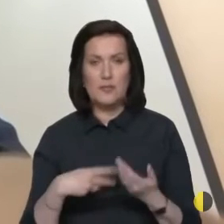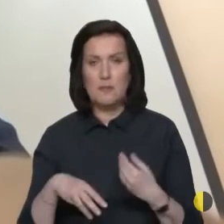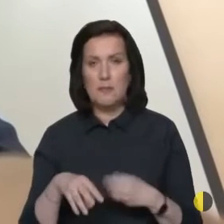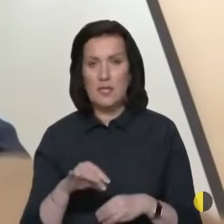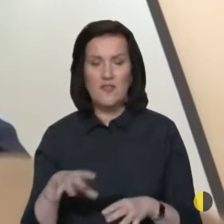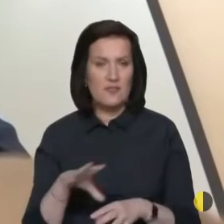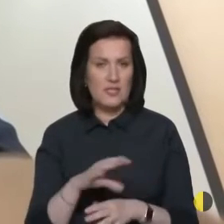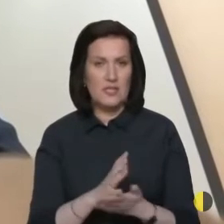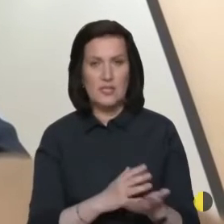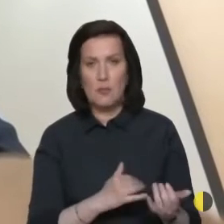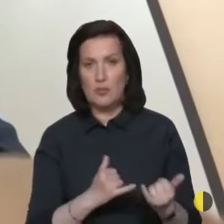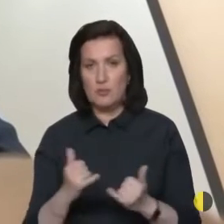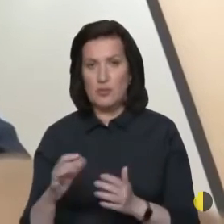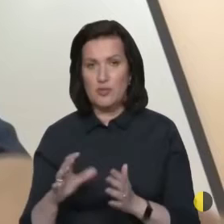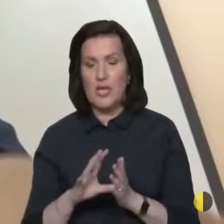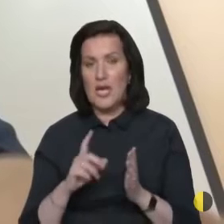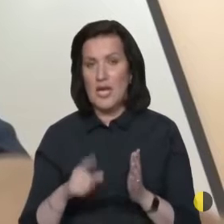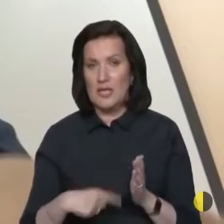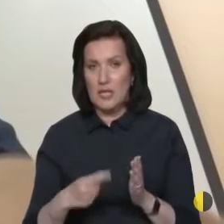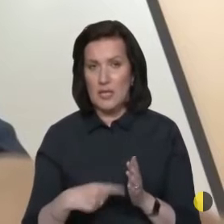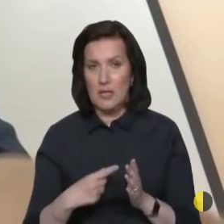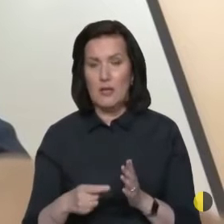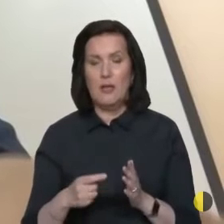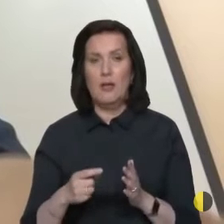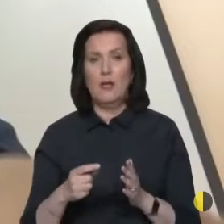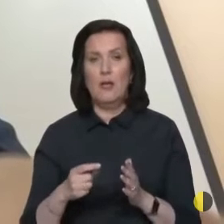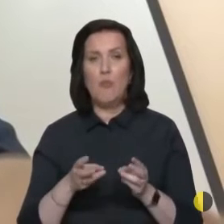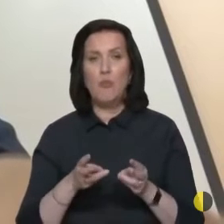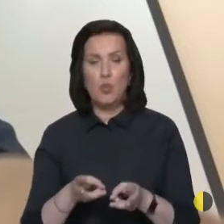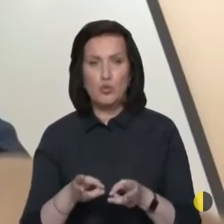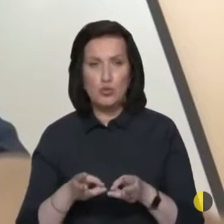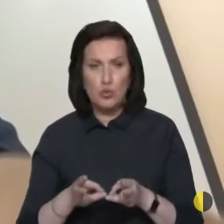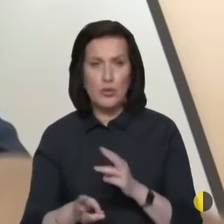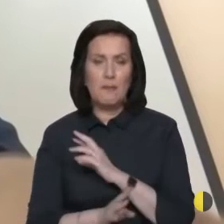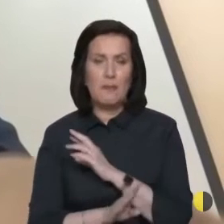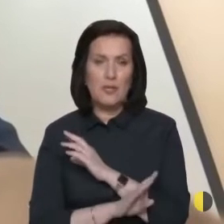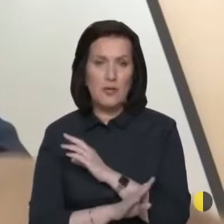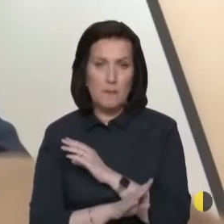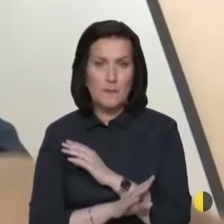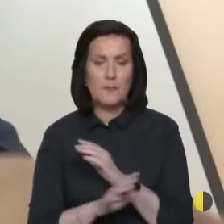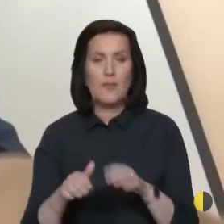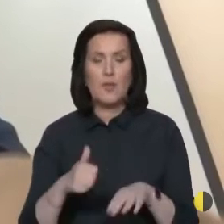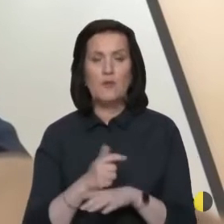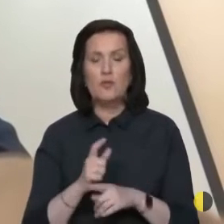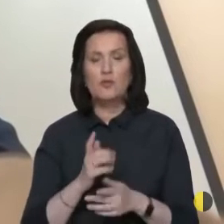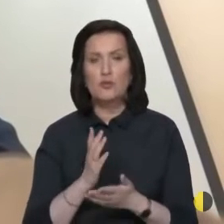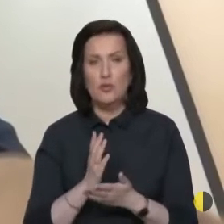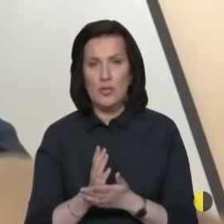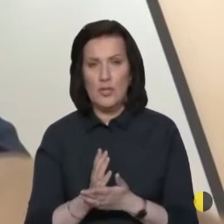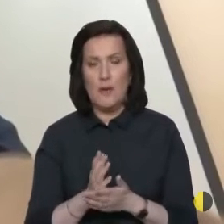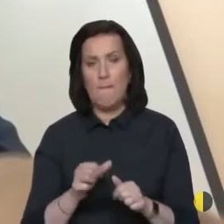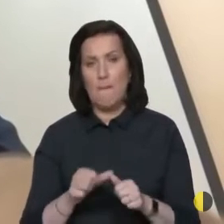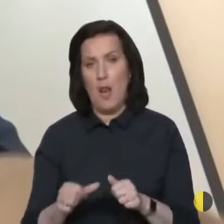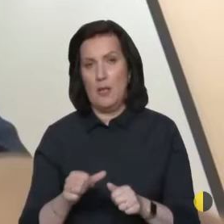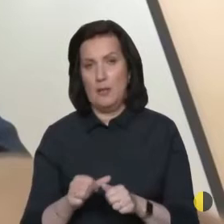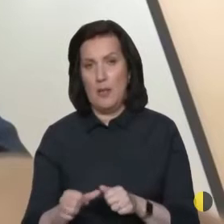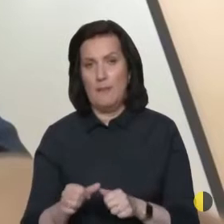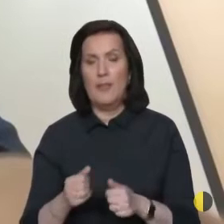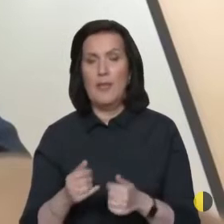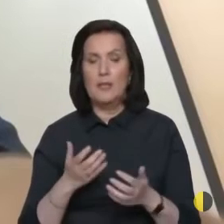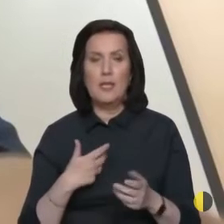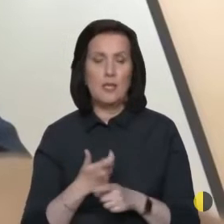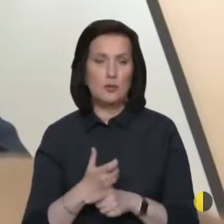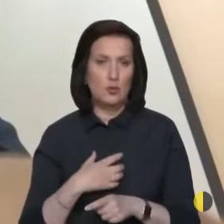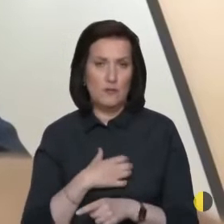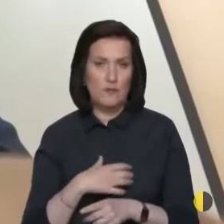всі забезпечені генераторами, всі забезпечені буржуйками, запасом дров. І основне, що є достатня кількість пального. Також для нас